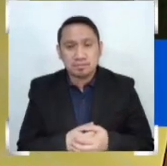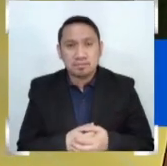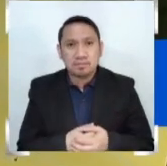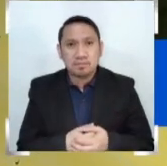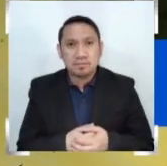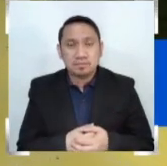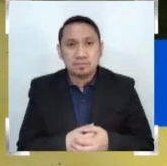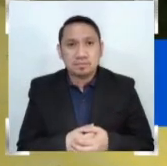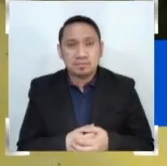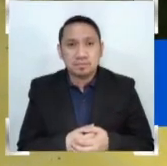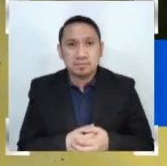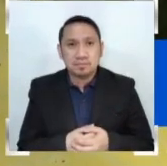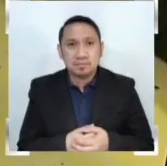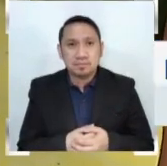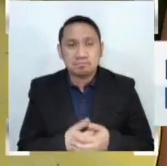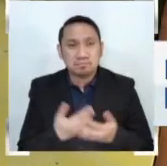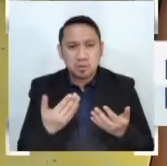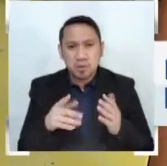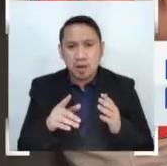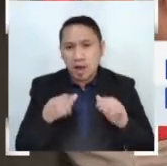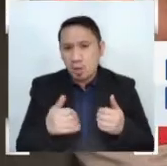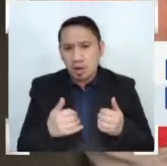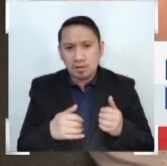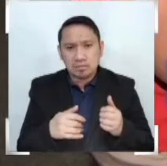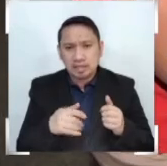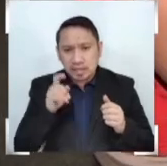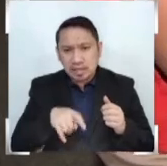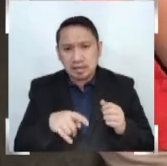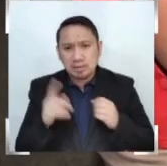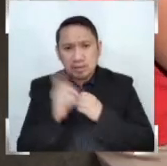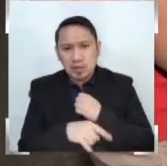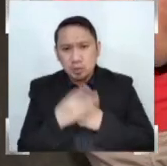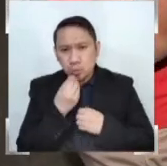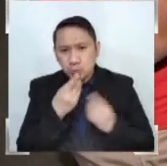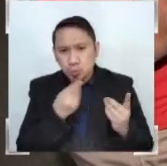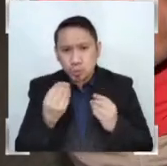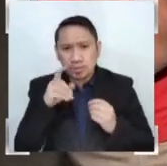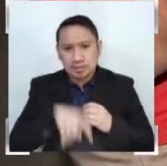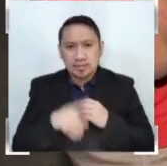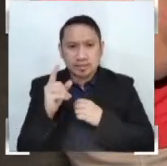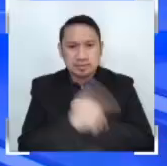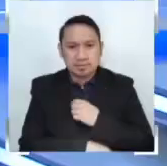mong pwedeng parusa sa kanya? Ako si Nico Wahe, ang inyong saksi.